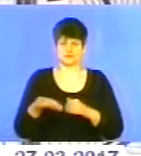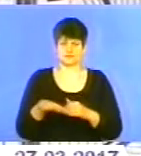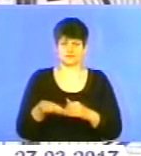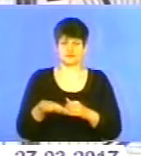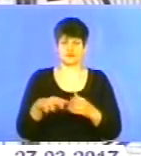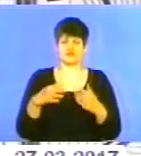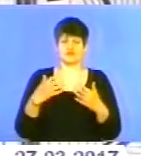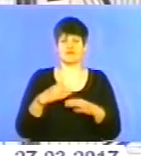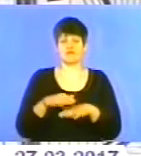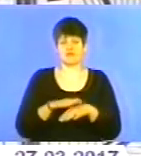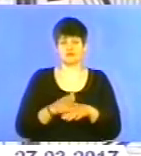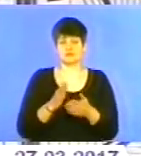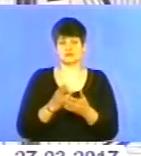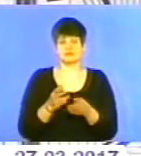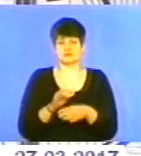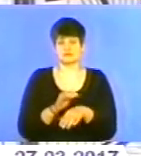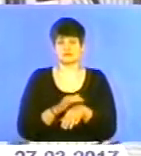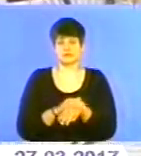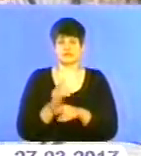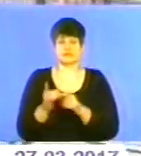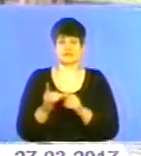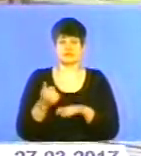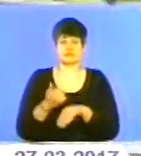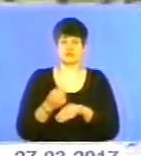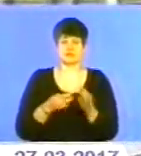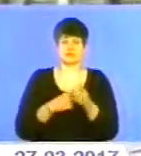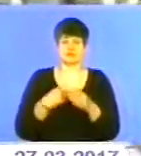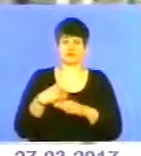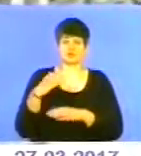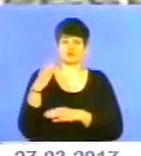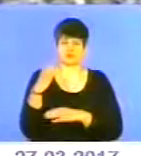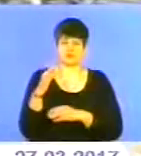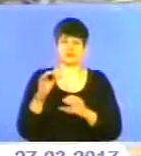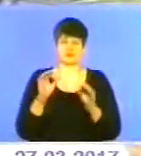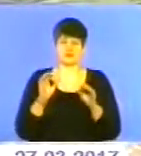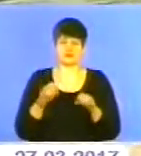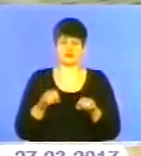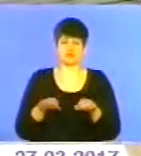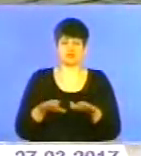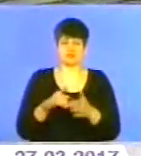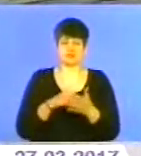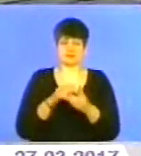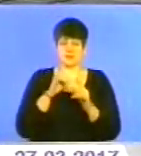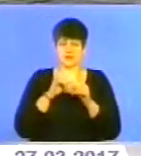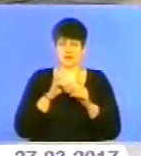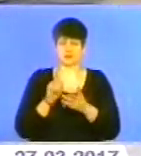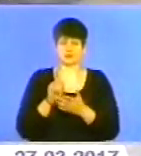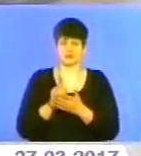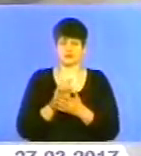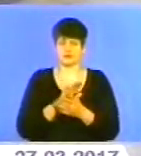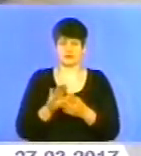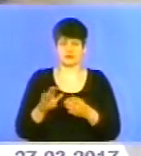Все-таки факт залишається фактом. За зміни до генплану проголосували. Щоправда, рішення міська рада зобов'язалася поки що